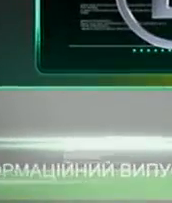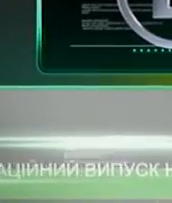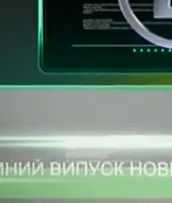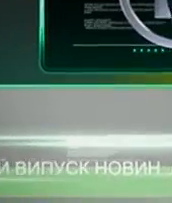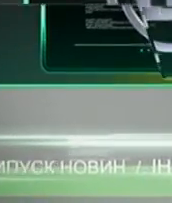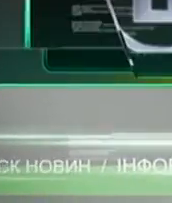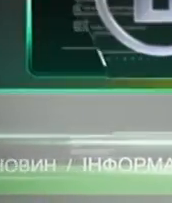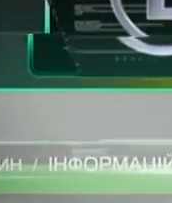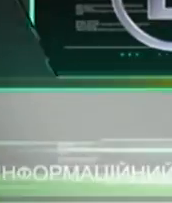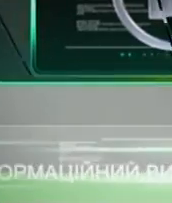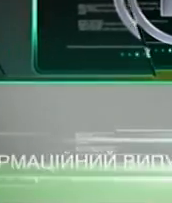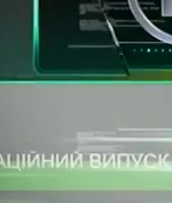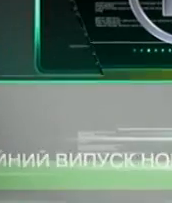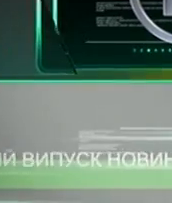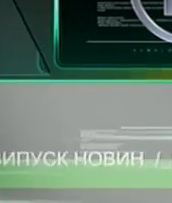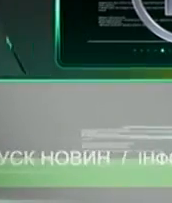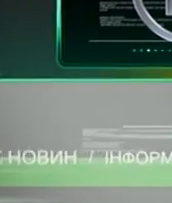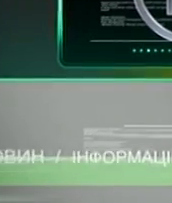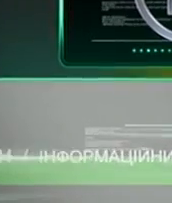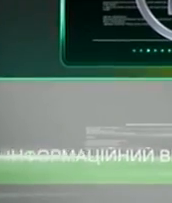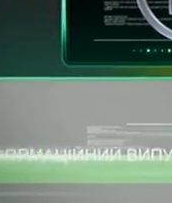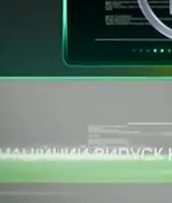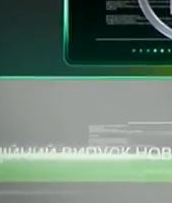Субтитрувальниця Оля Шор